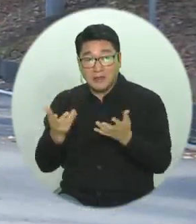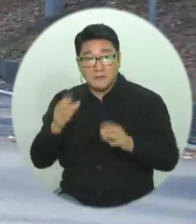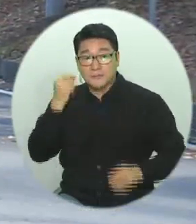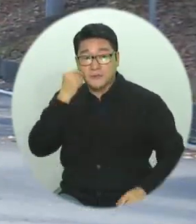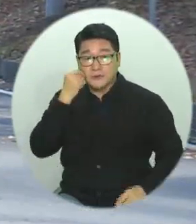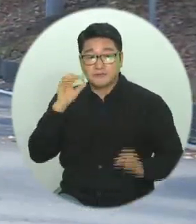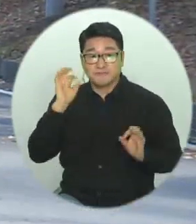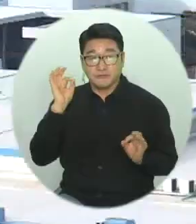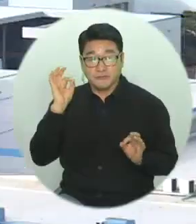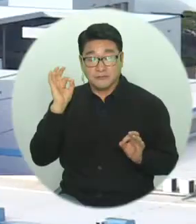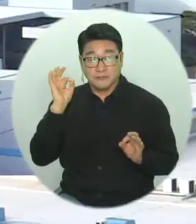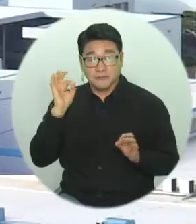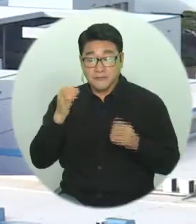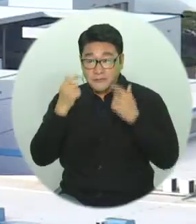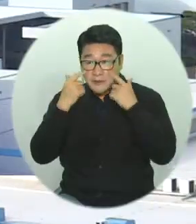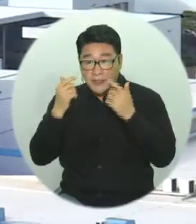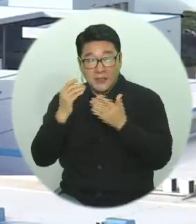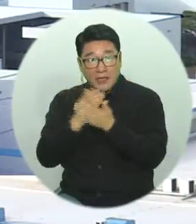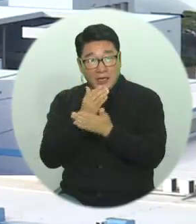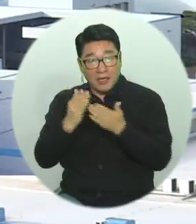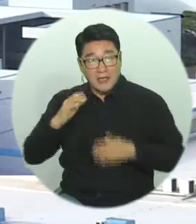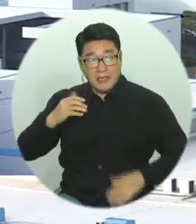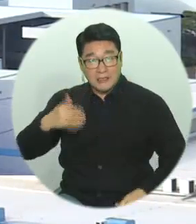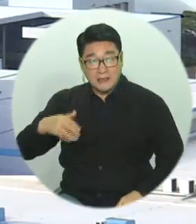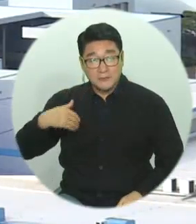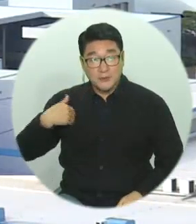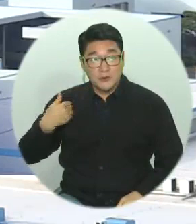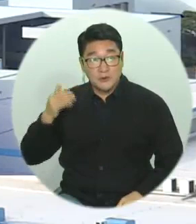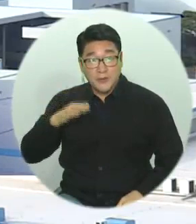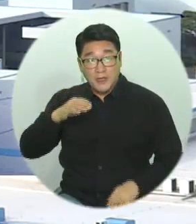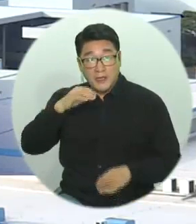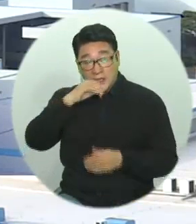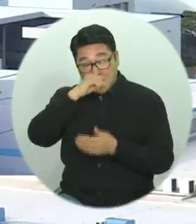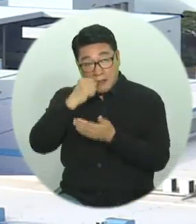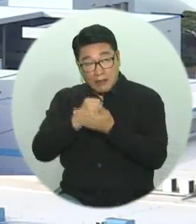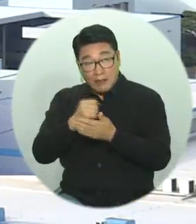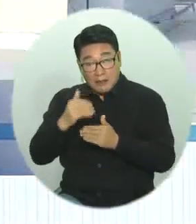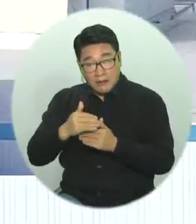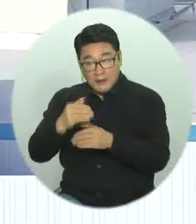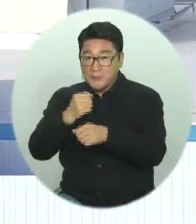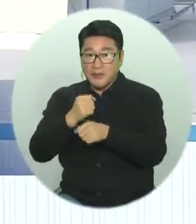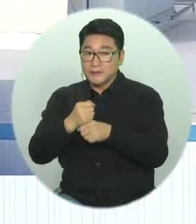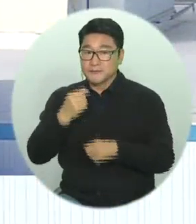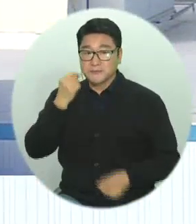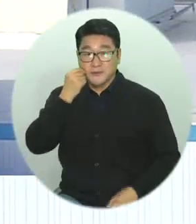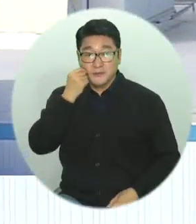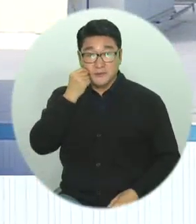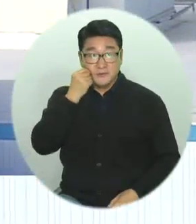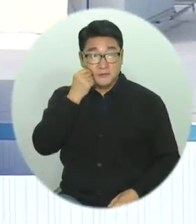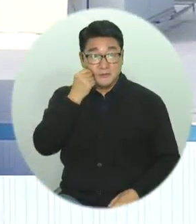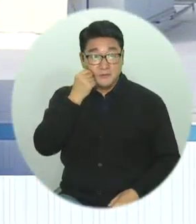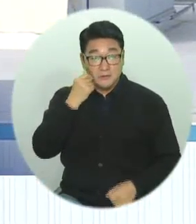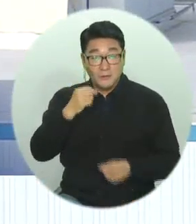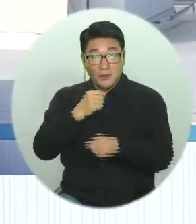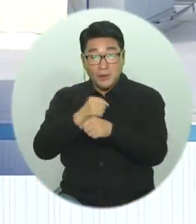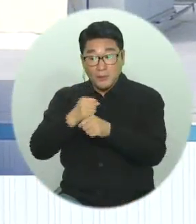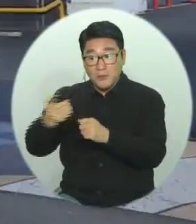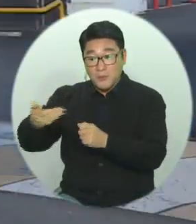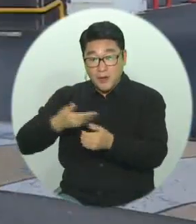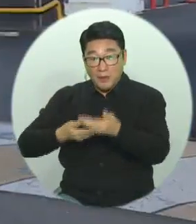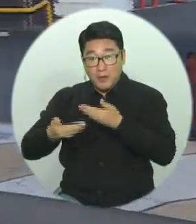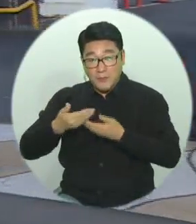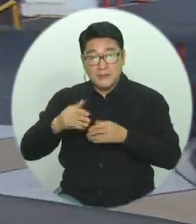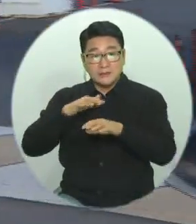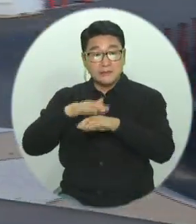중단됐습니다 정확히 파악은 안 됩니다마는 아마 정상적인 생산은 힘들 거예요 생산을 하면 우리가 납품을 받는 구조기